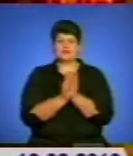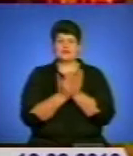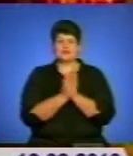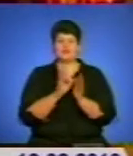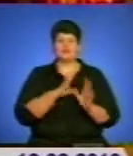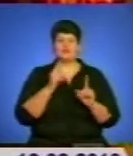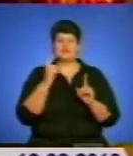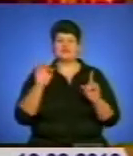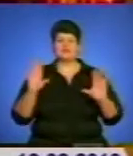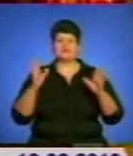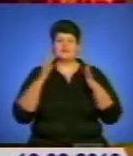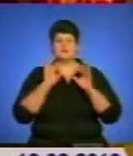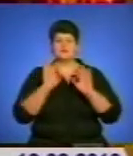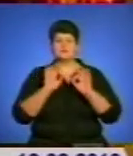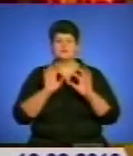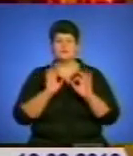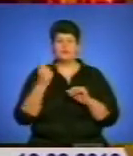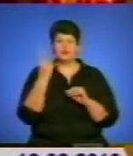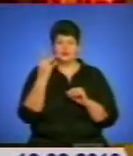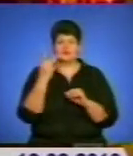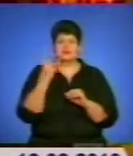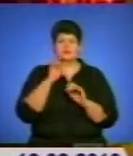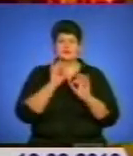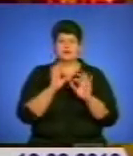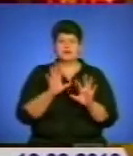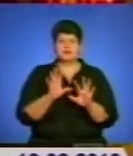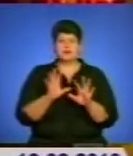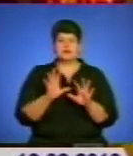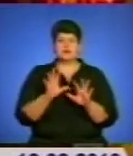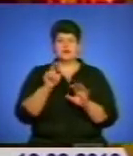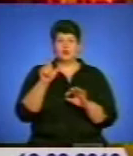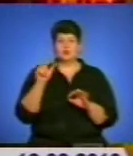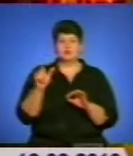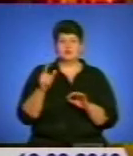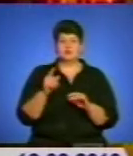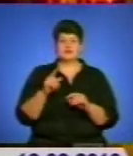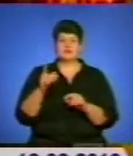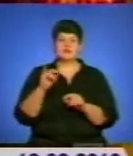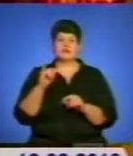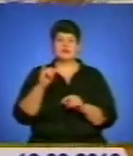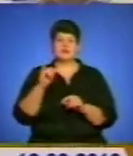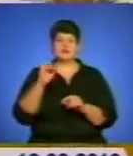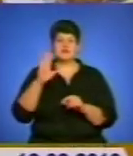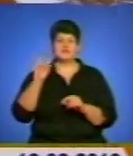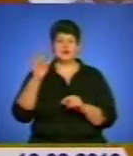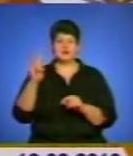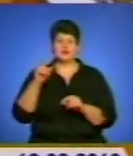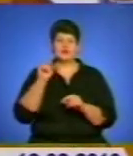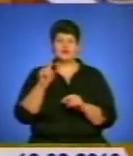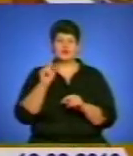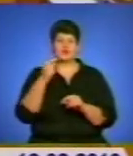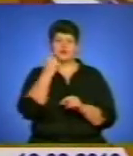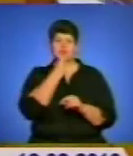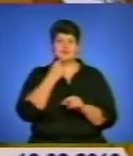один випадок, коли він проповідував одного разу, то з народу люди викликнули «Іван Золотії уста». Святкове